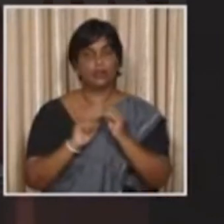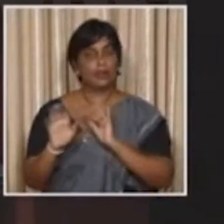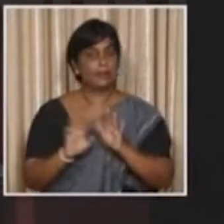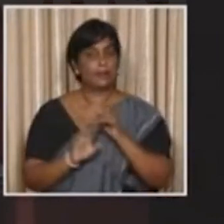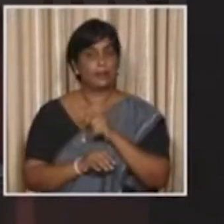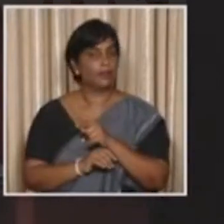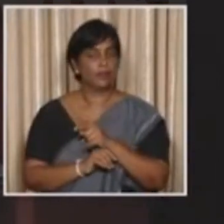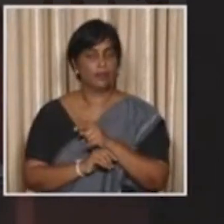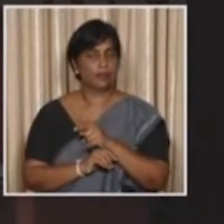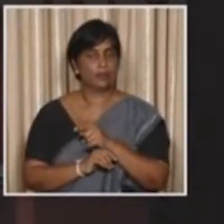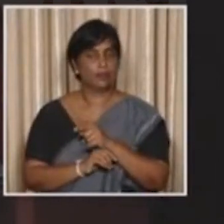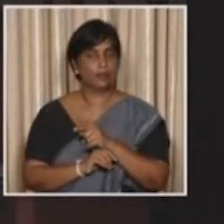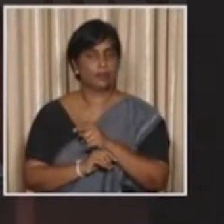මෙහෙවන්නට